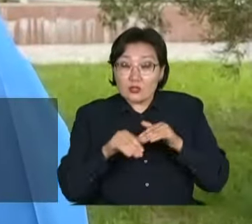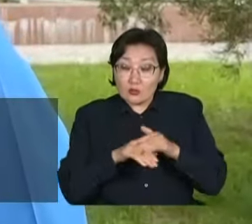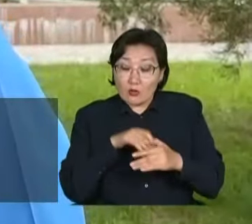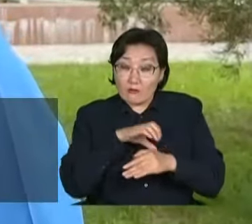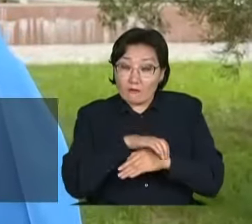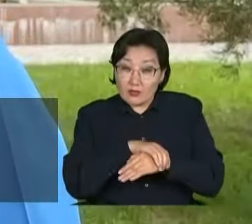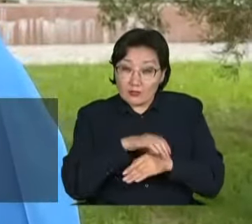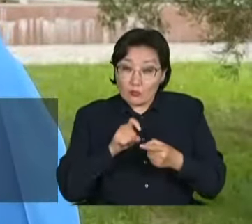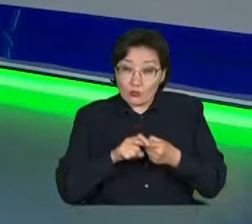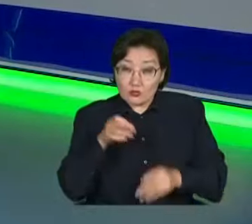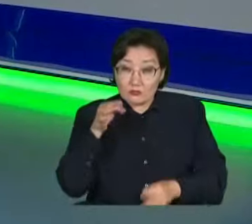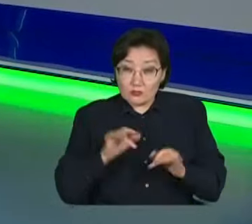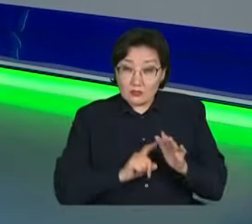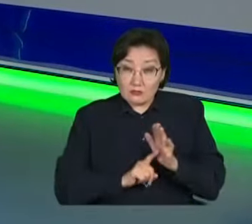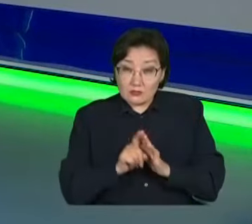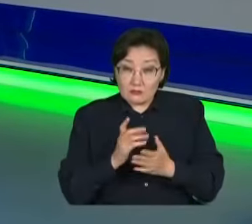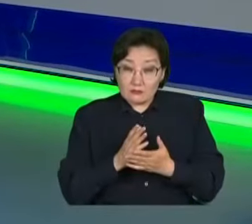іс қозғалды.